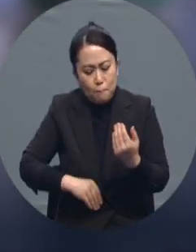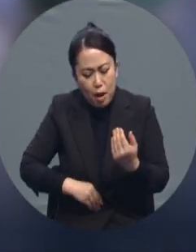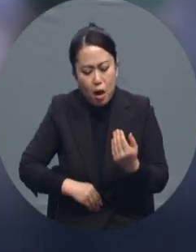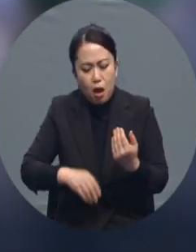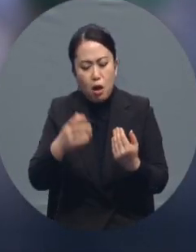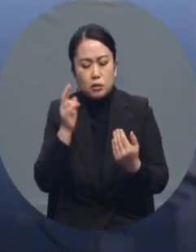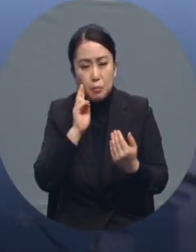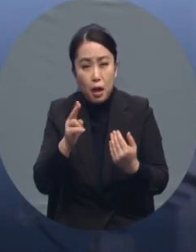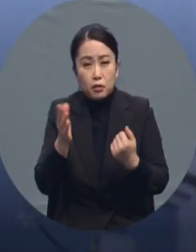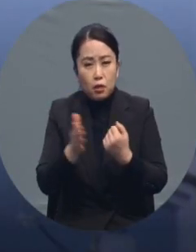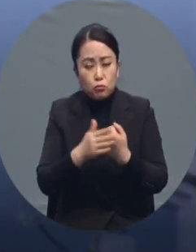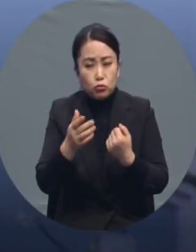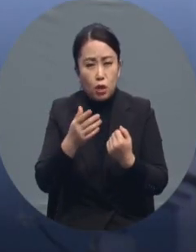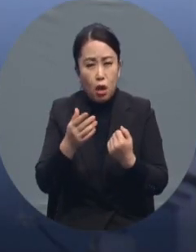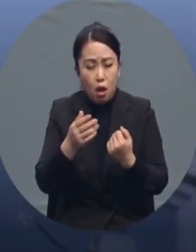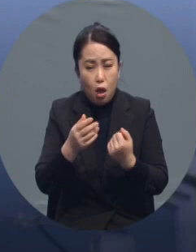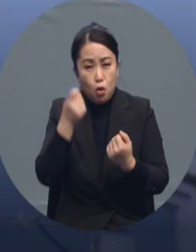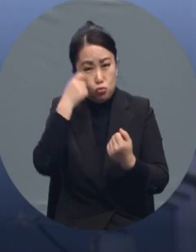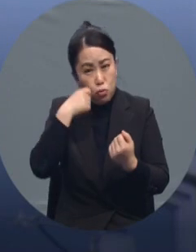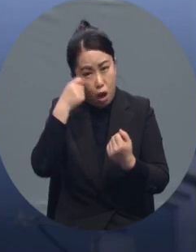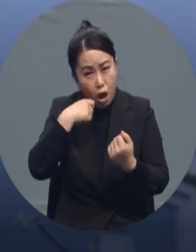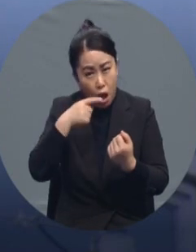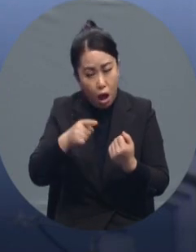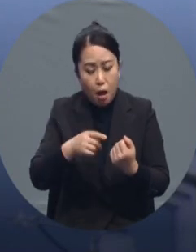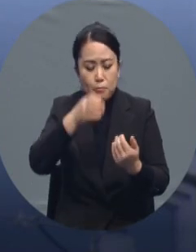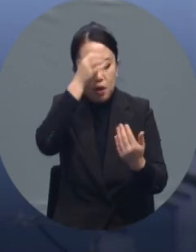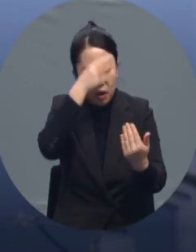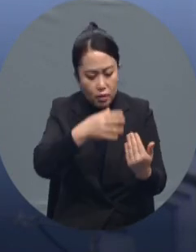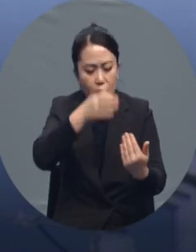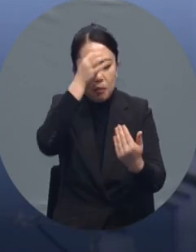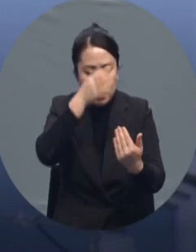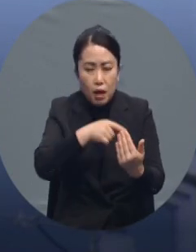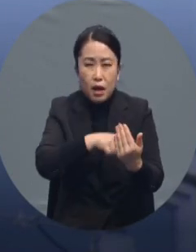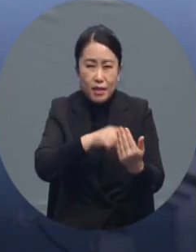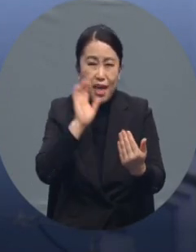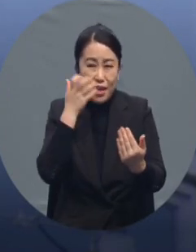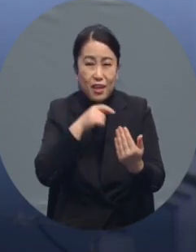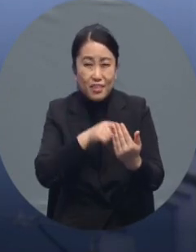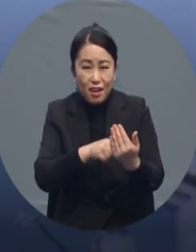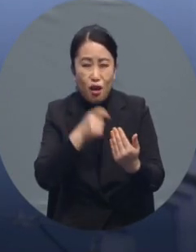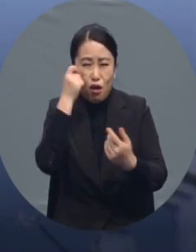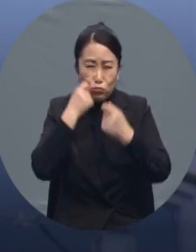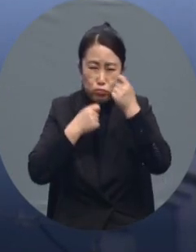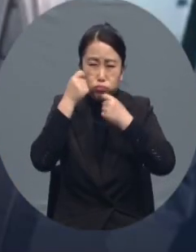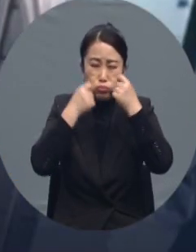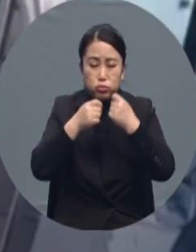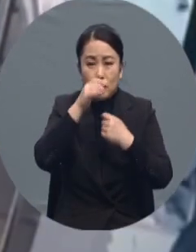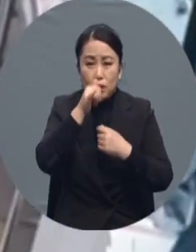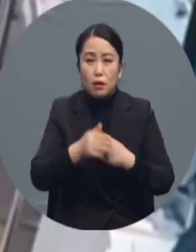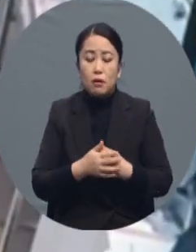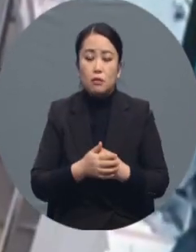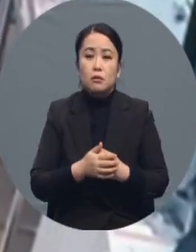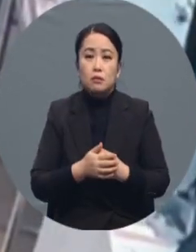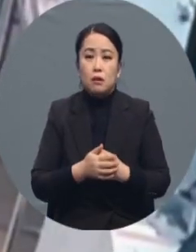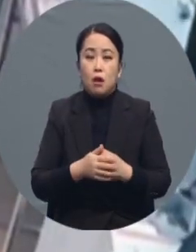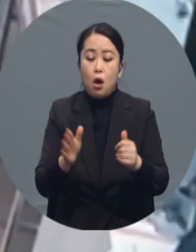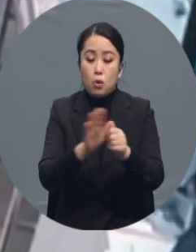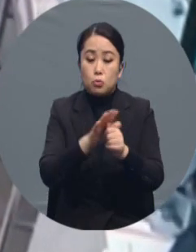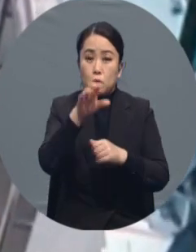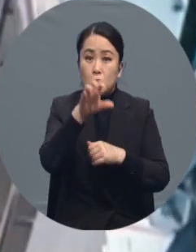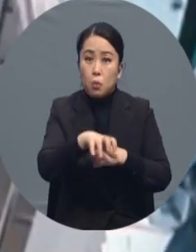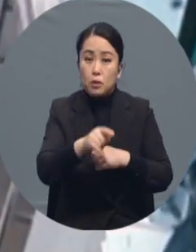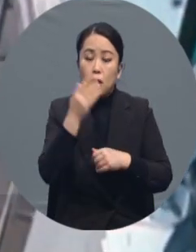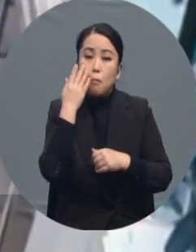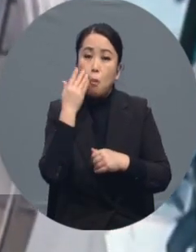많이 고픈가 싶었어요. 미안하다, 배 많이 고픈데 기다리겠어, 미안한데 너무 슬퍼 보이더라고요. 조리원 측은 보호자